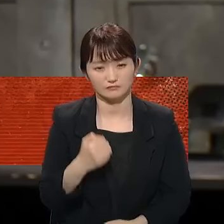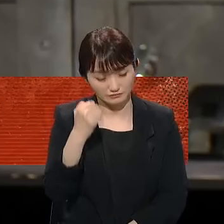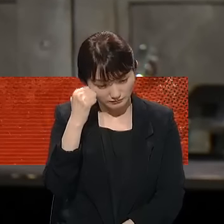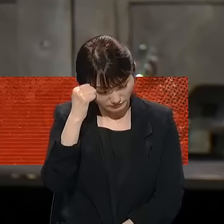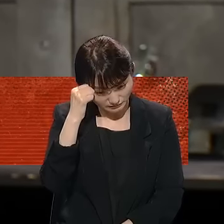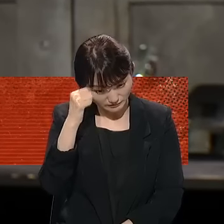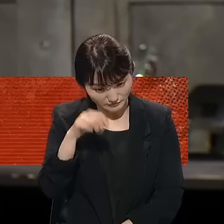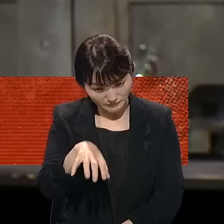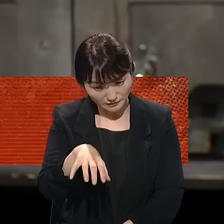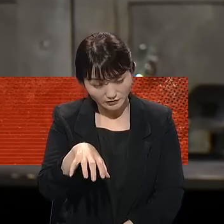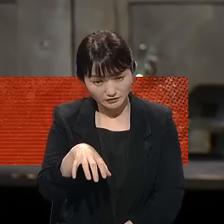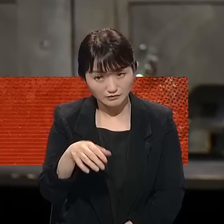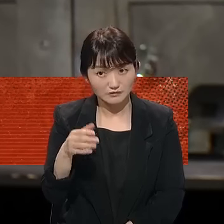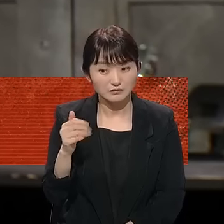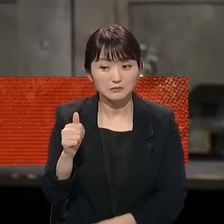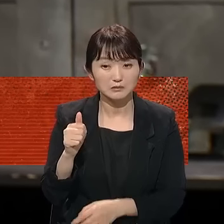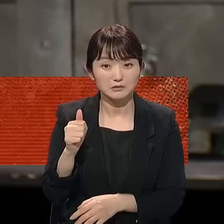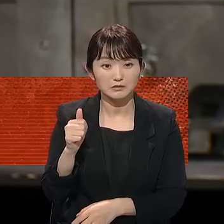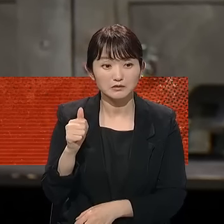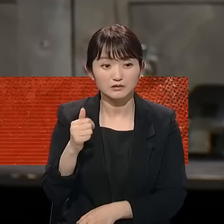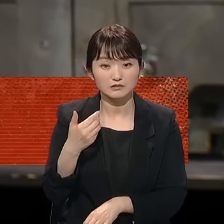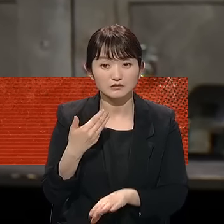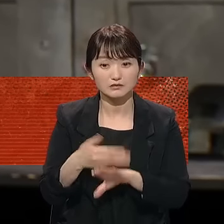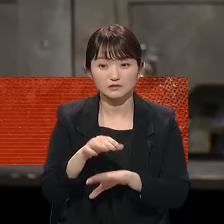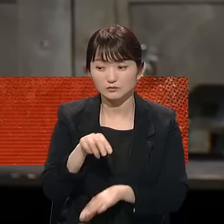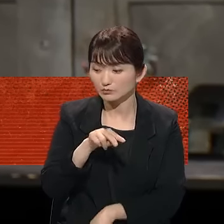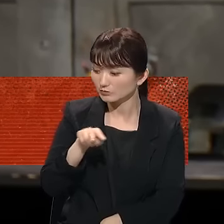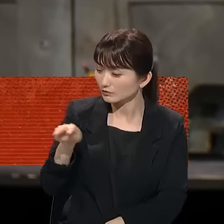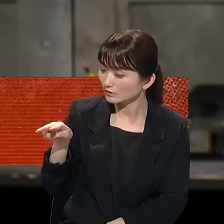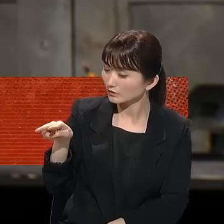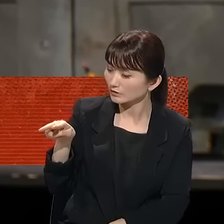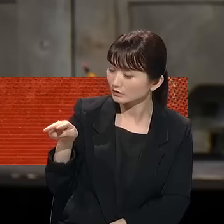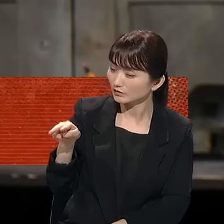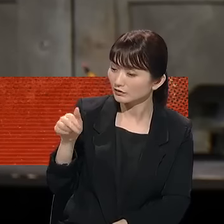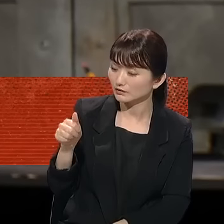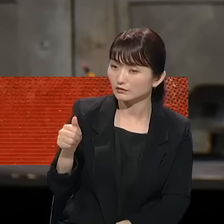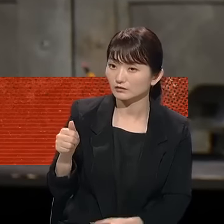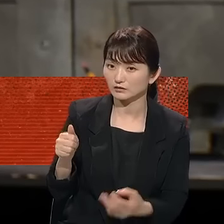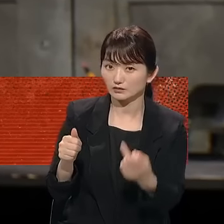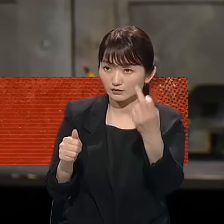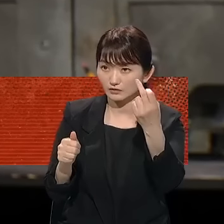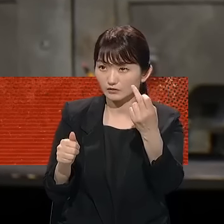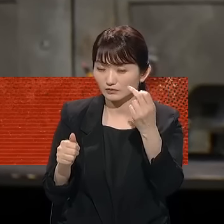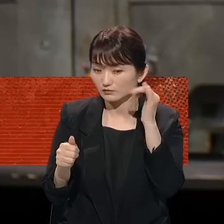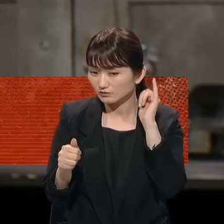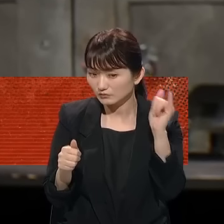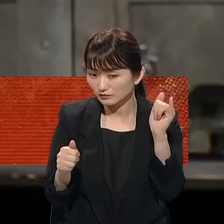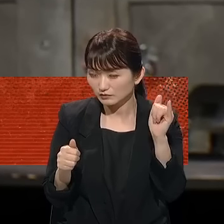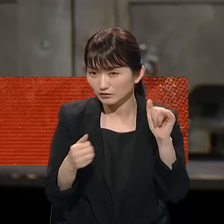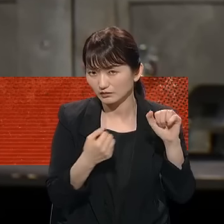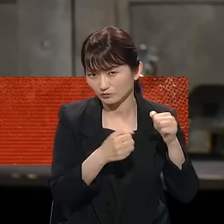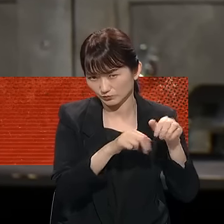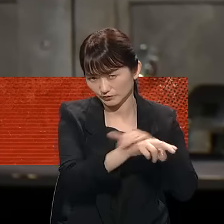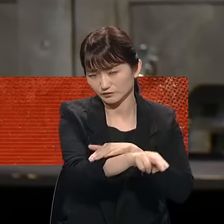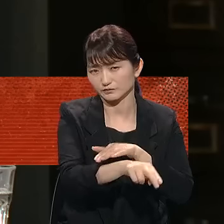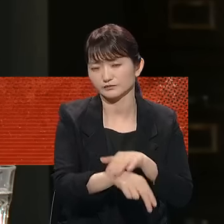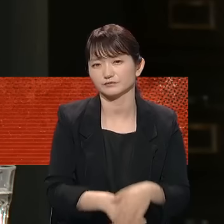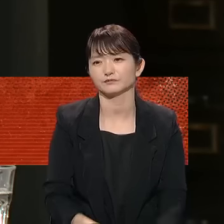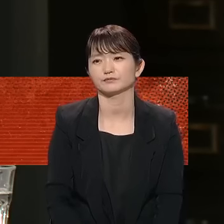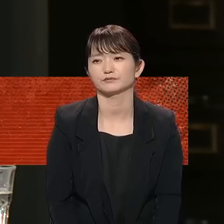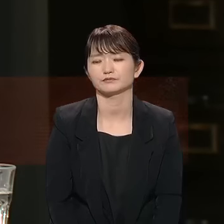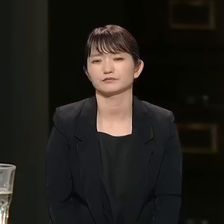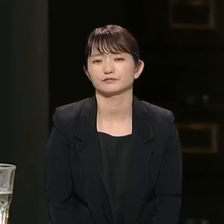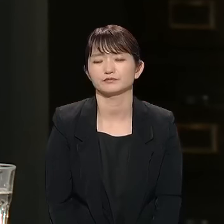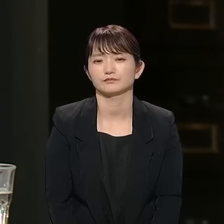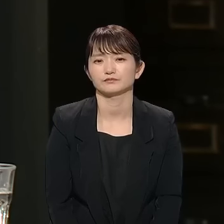잠깐 이제 전 남자친구 한눈을 파는 사이에 그 전 남자친구 형에게 연락을 해서 빠져나올 수가 있었다고 합니다.